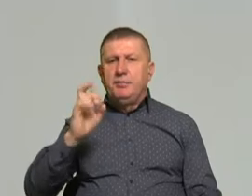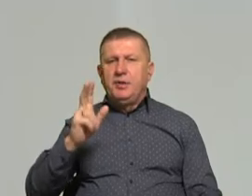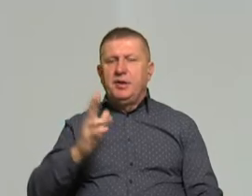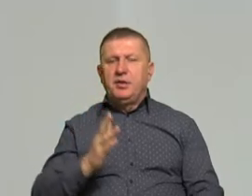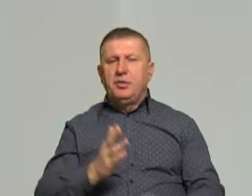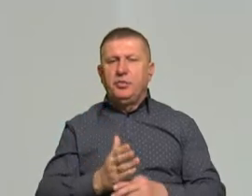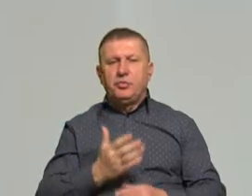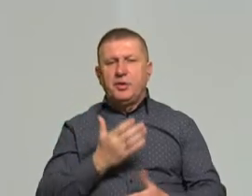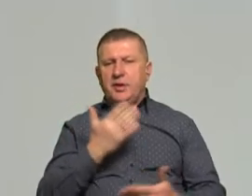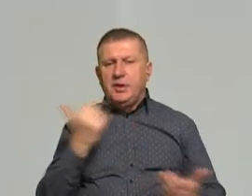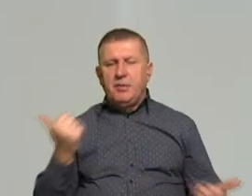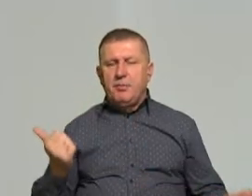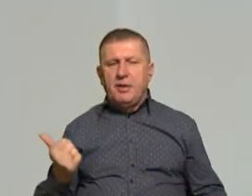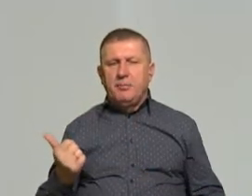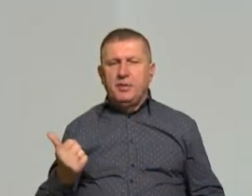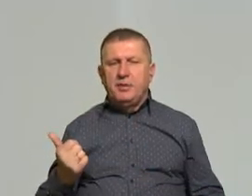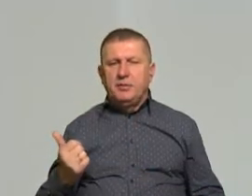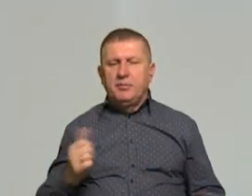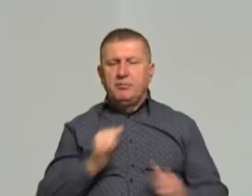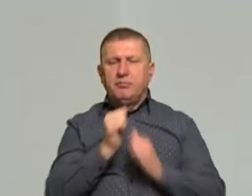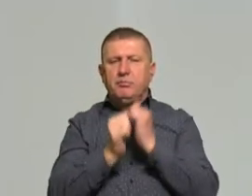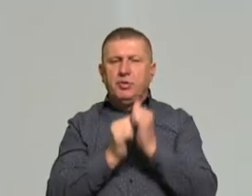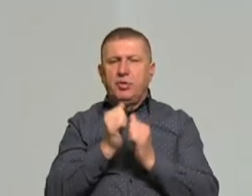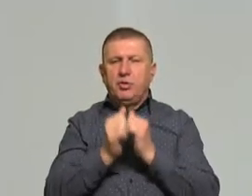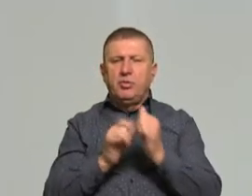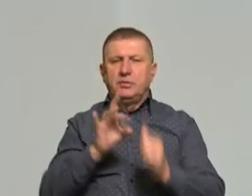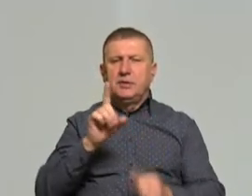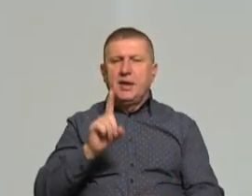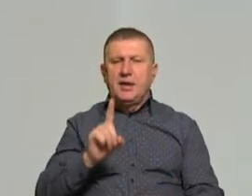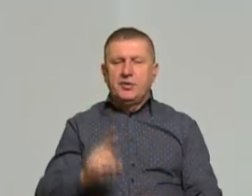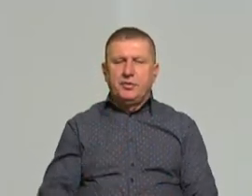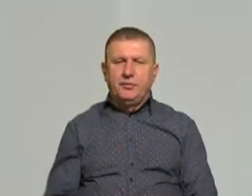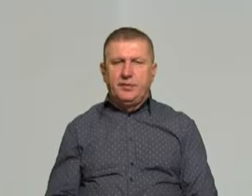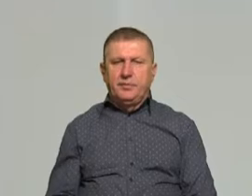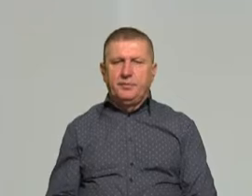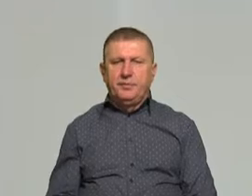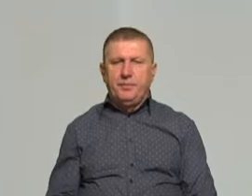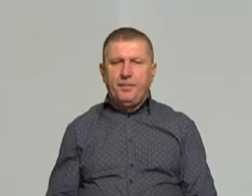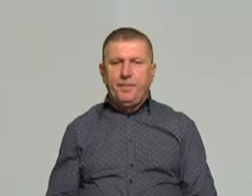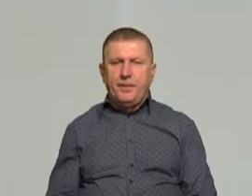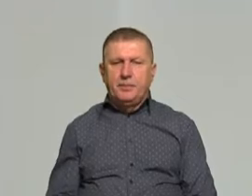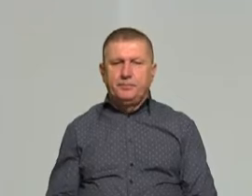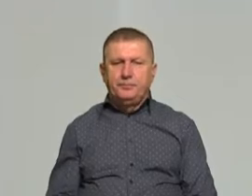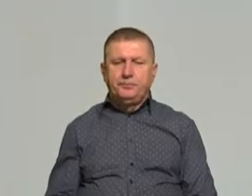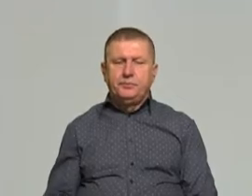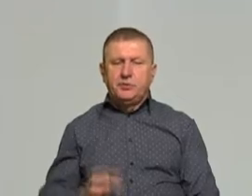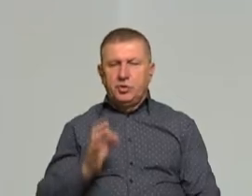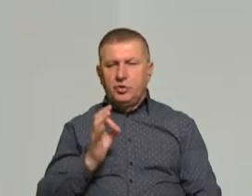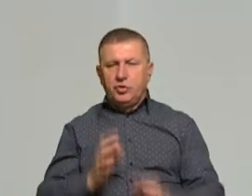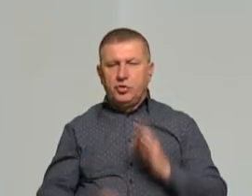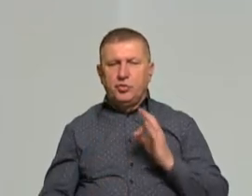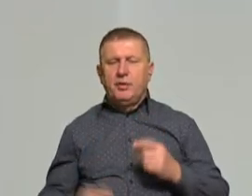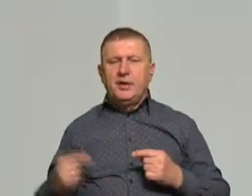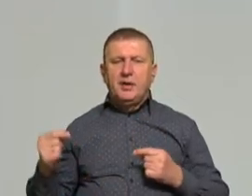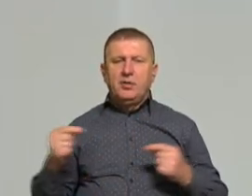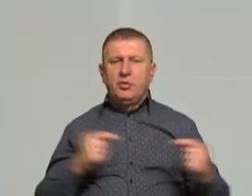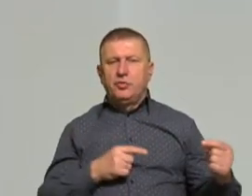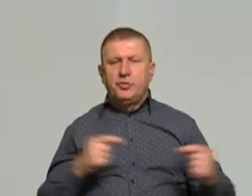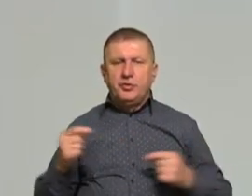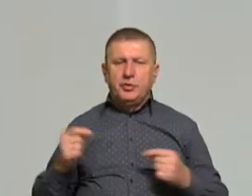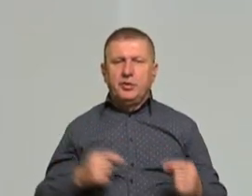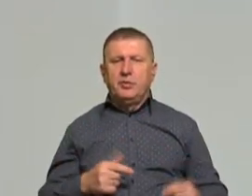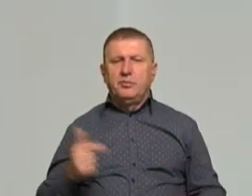wcale to nie jest tak, że głos mieszkańców w tym mieście i konsultacje są brane pod uwagę. Ale jak już mówimy stricte, konkretnie na temat konsultacji, powinny